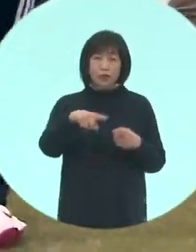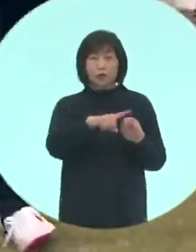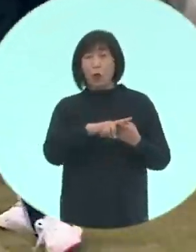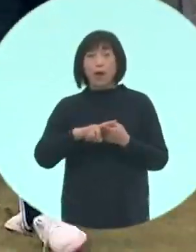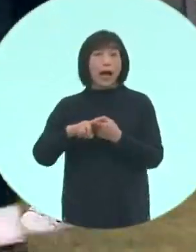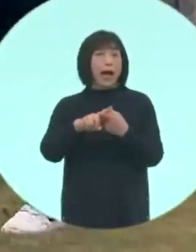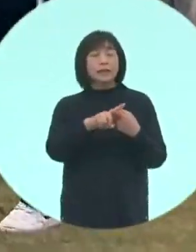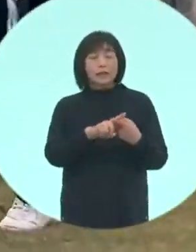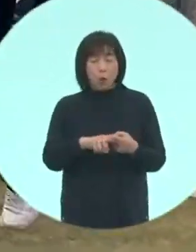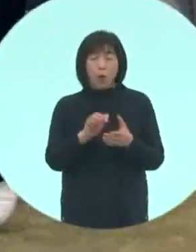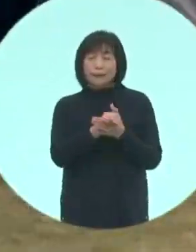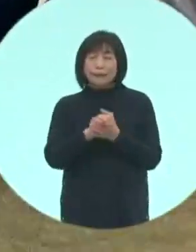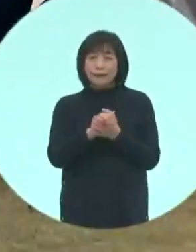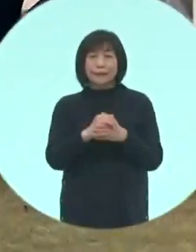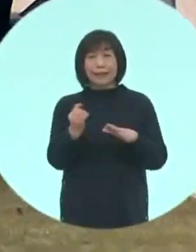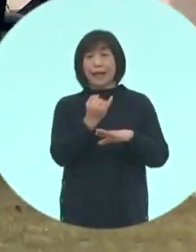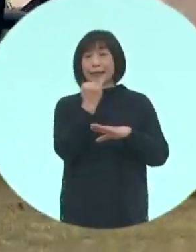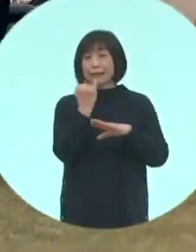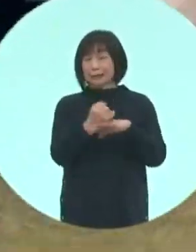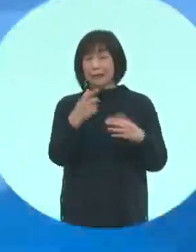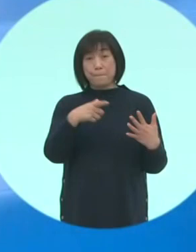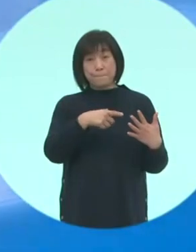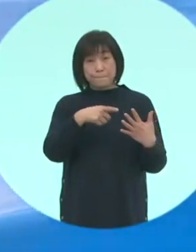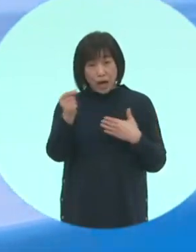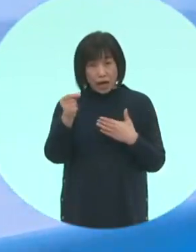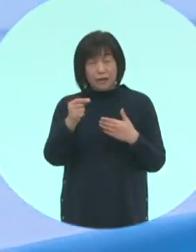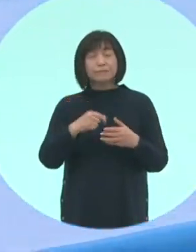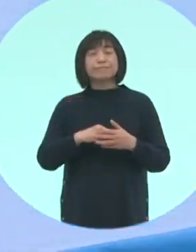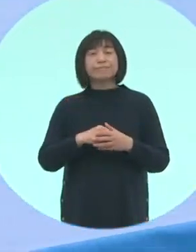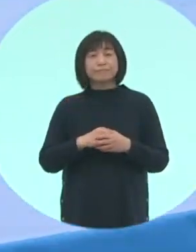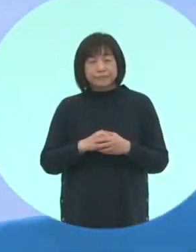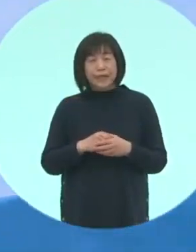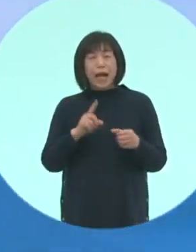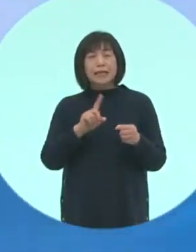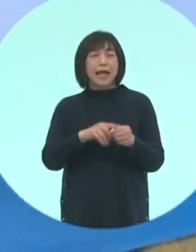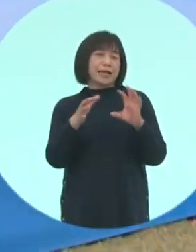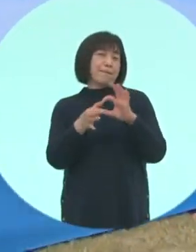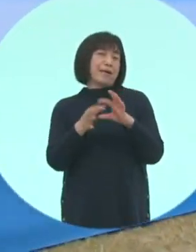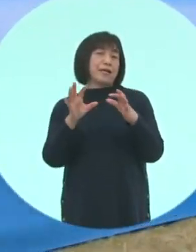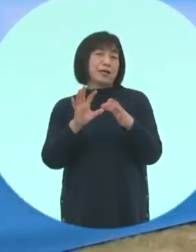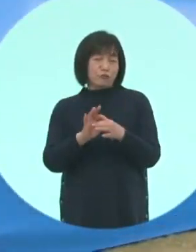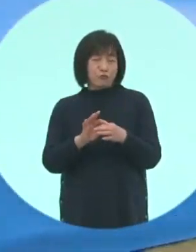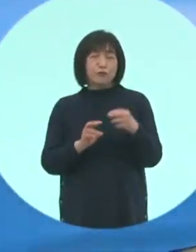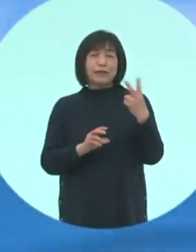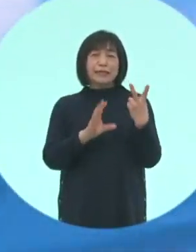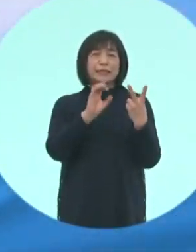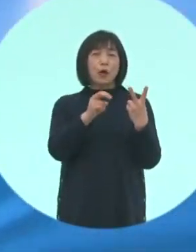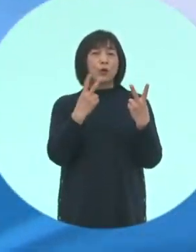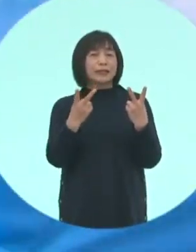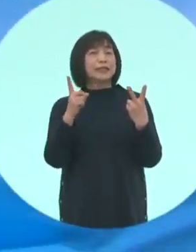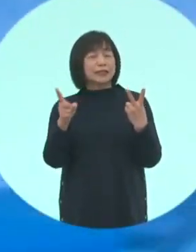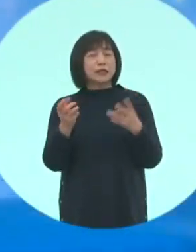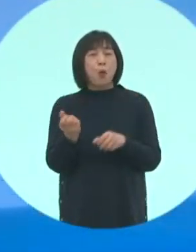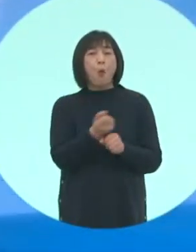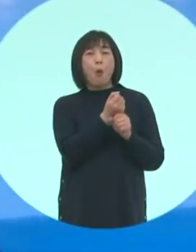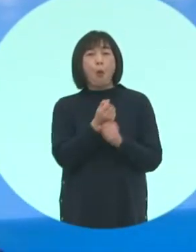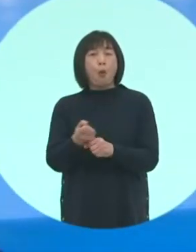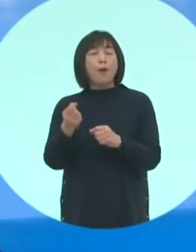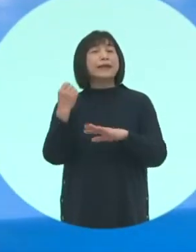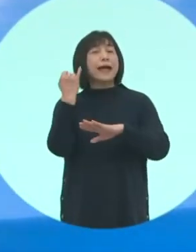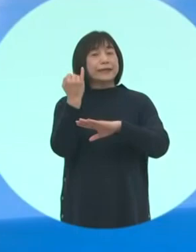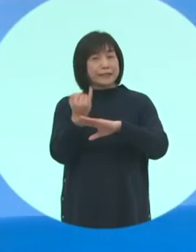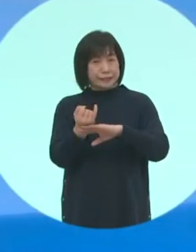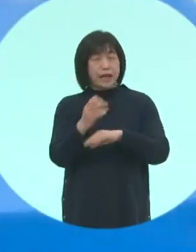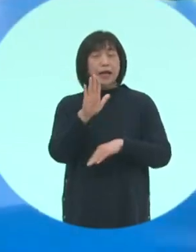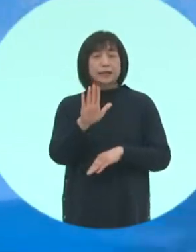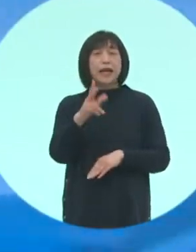の親善大使にも選ばれた年輪ピック岐阜2021の応援大使、勅使